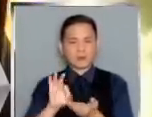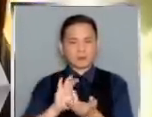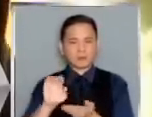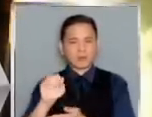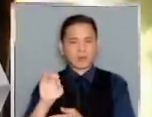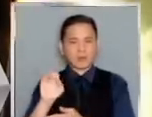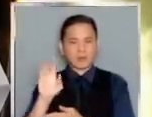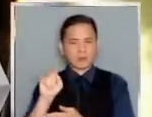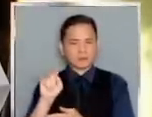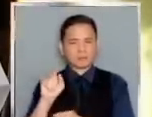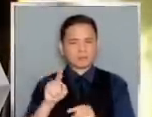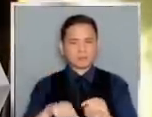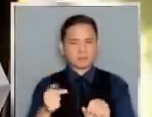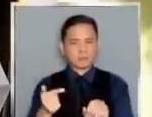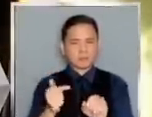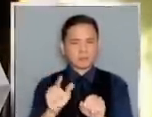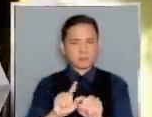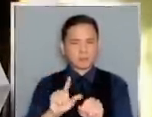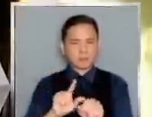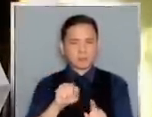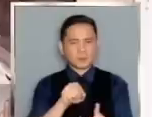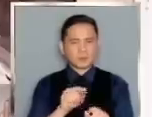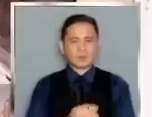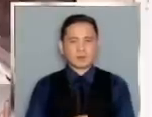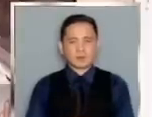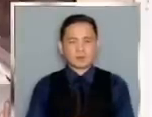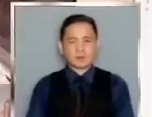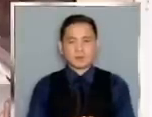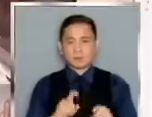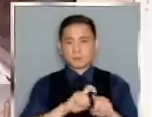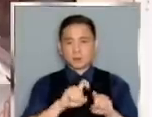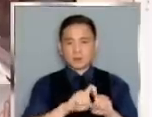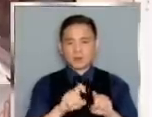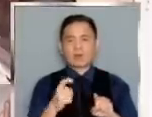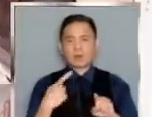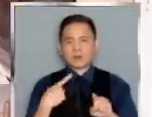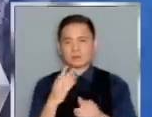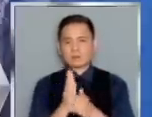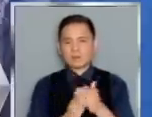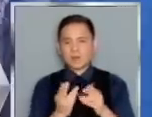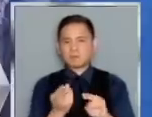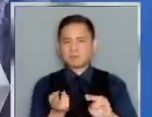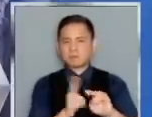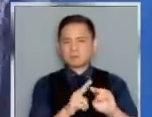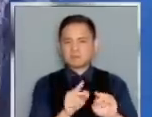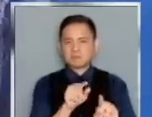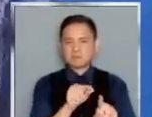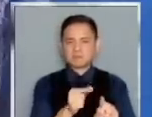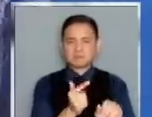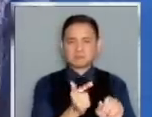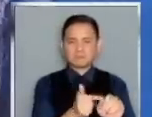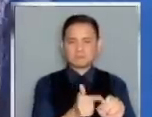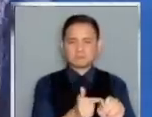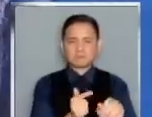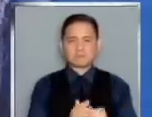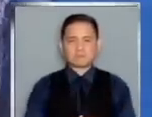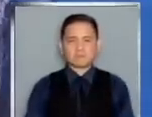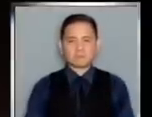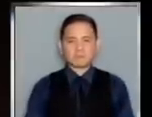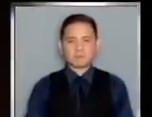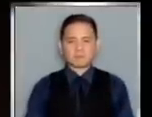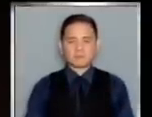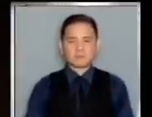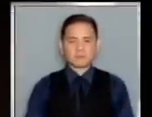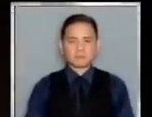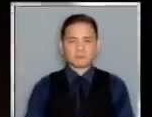mahigit 36,000 piso kahit deload lang ang kinukonsumo niyang kuryente. Simula noon 2020 hanggang ngayon, nag-text pa